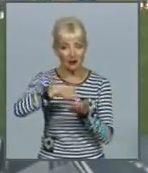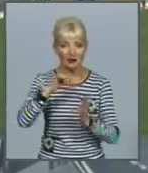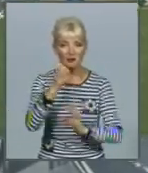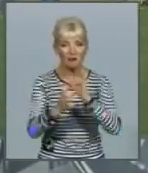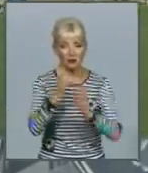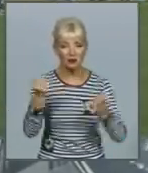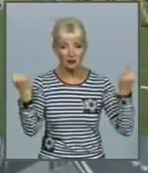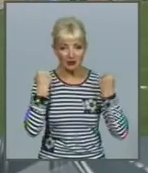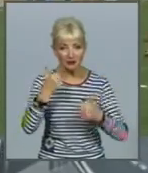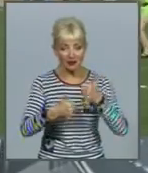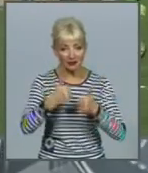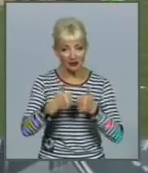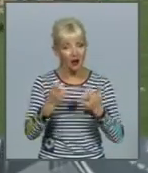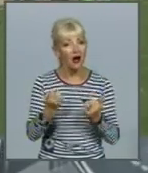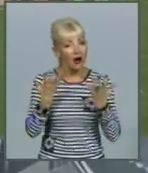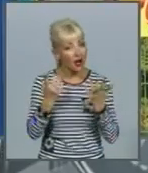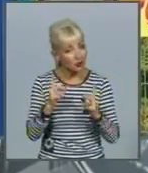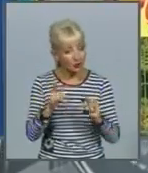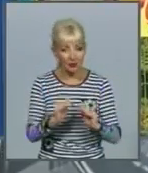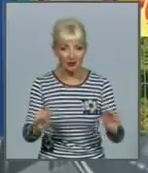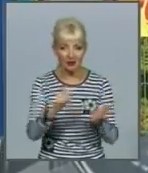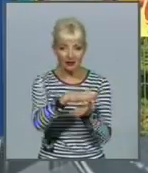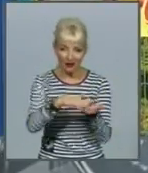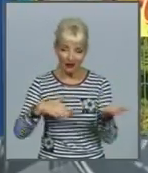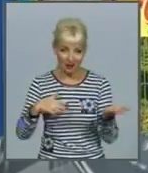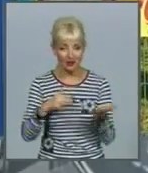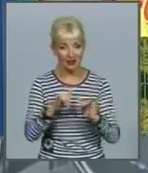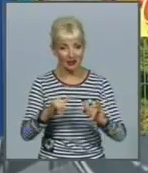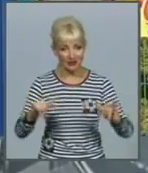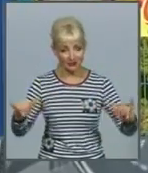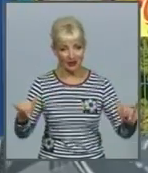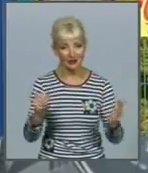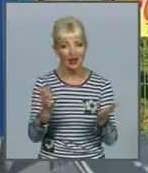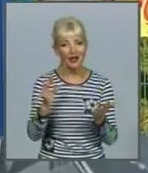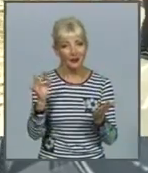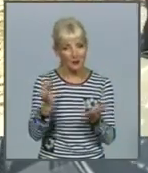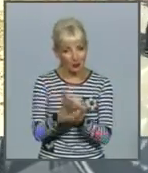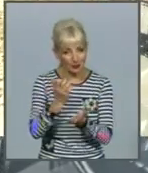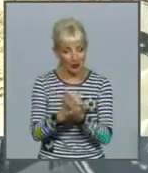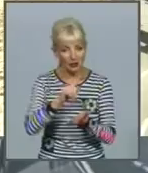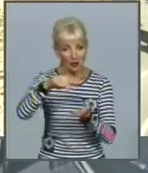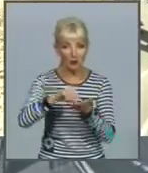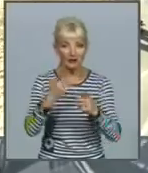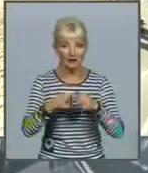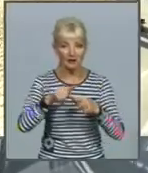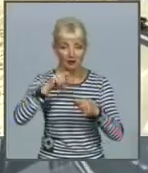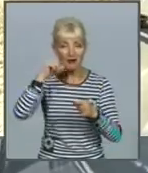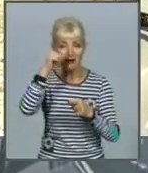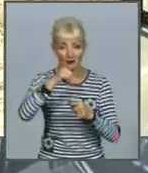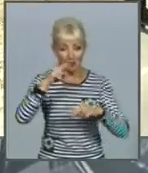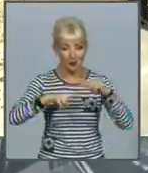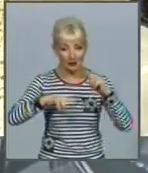змагань. А щоб діти і надалі прямували шляхом успіху, місто цьогоріч звело для школярів багатофункціональний